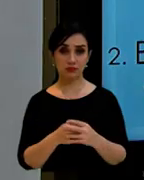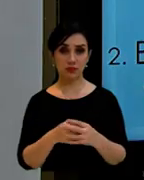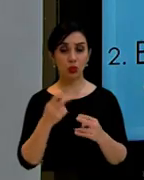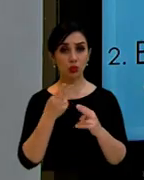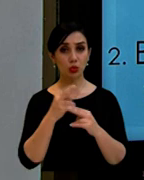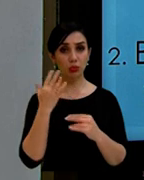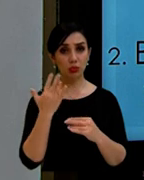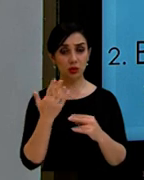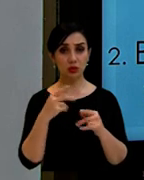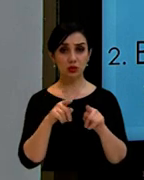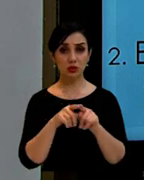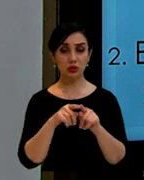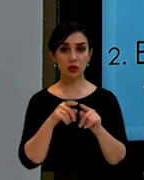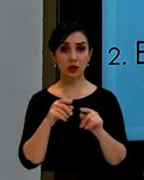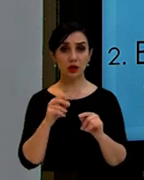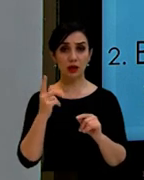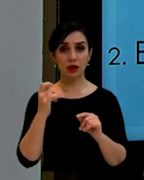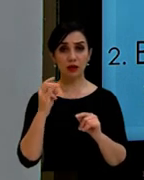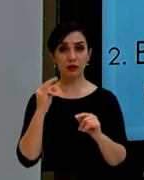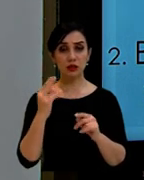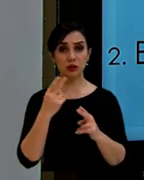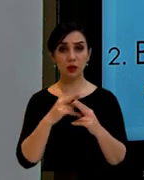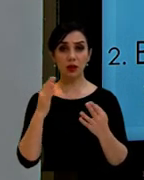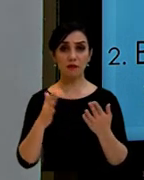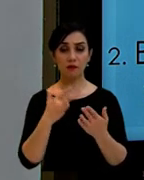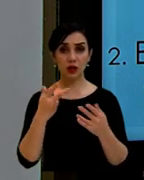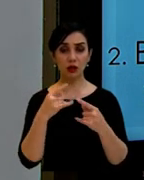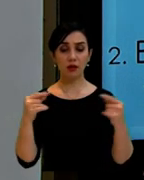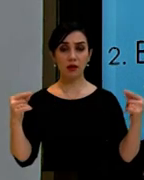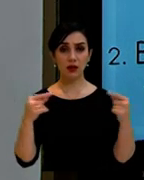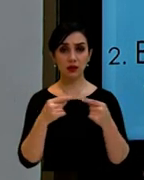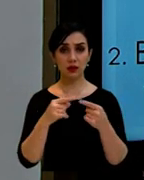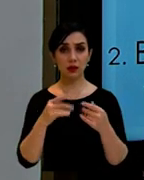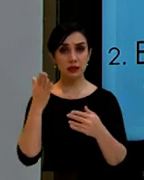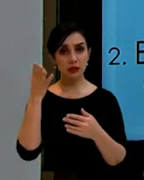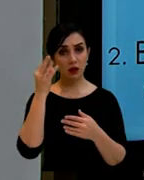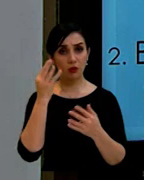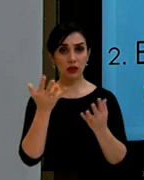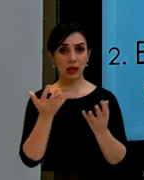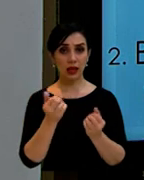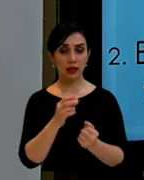Bu 5 ganjiniki kushot ayladim, varaq uzra ani savod ayladim.